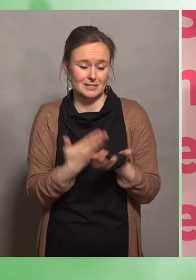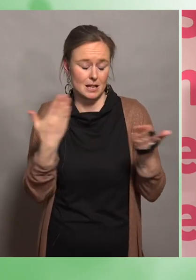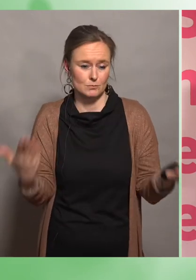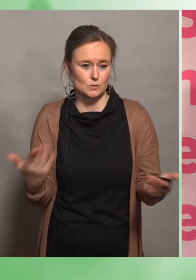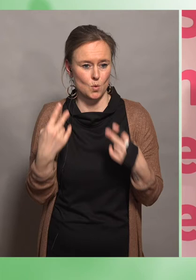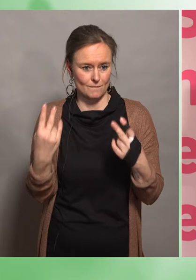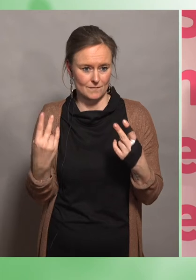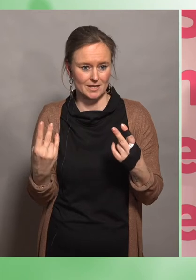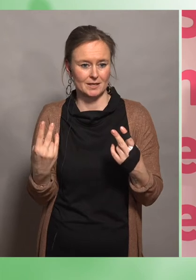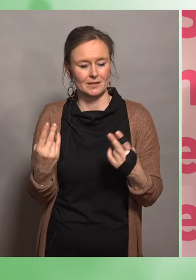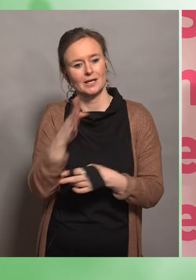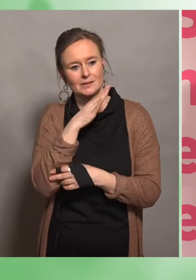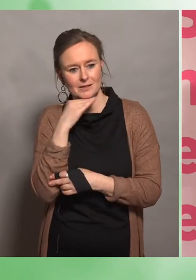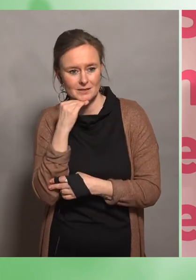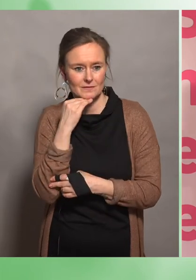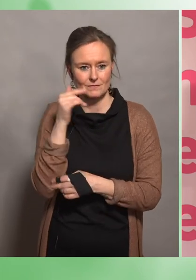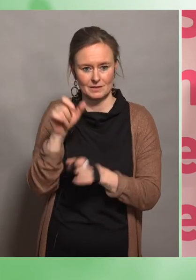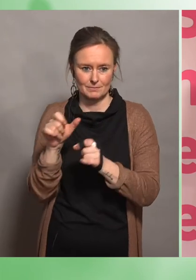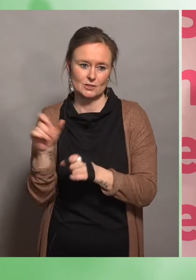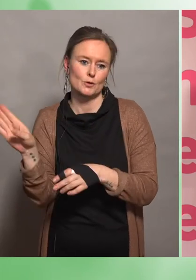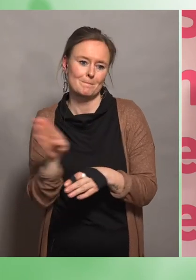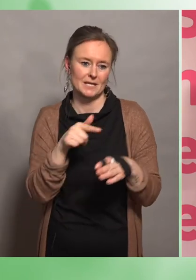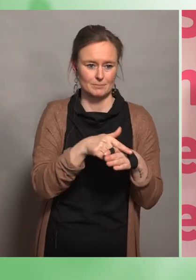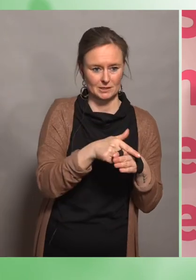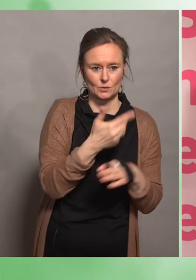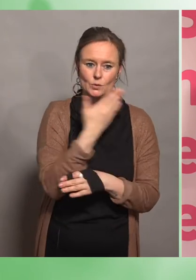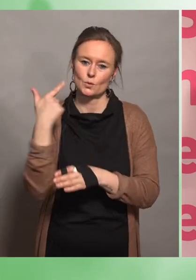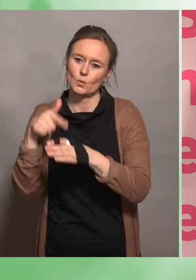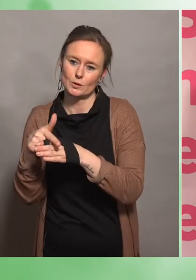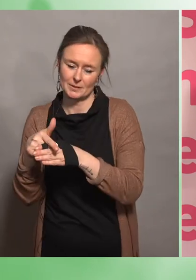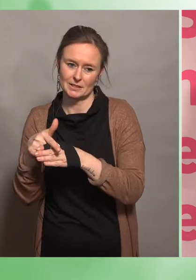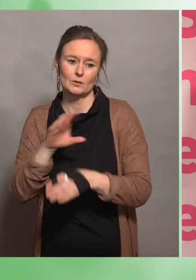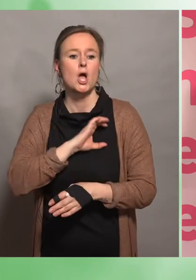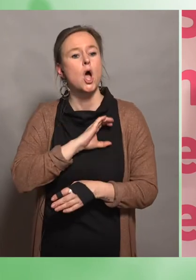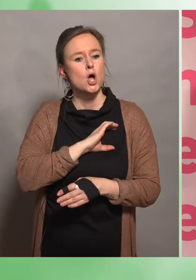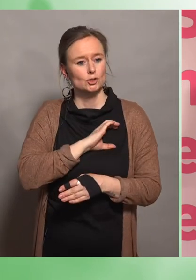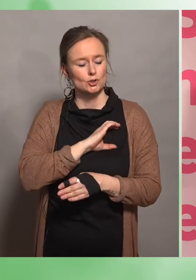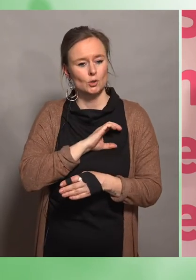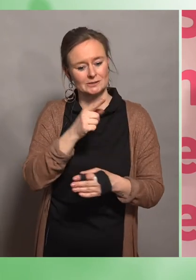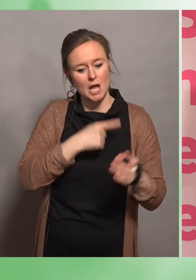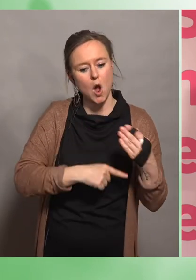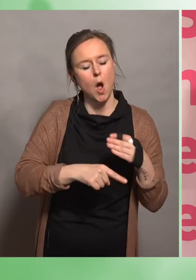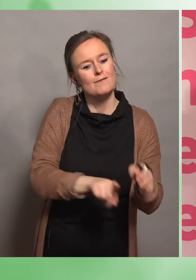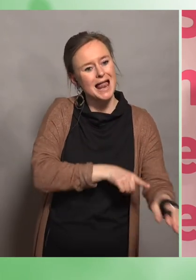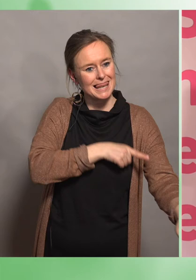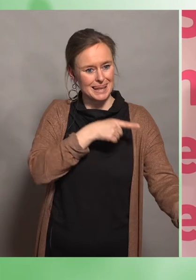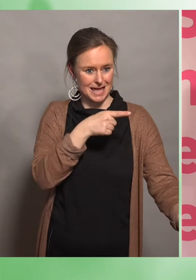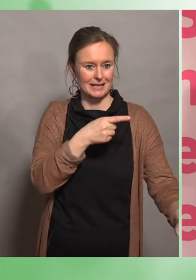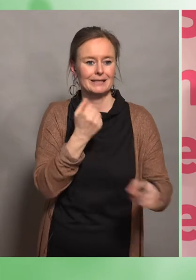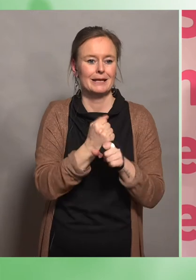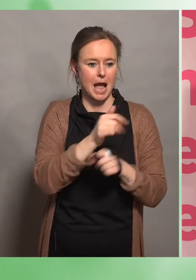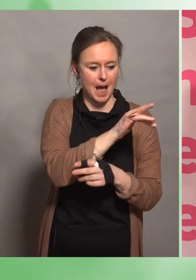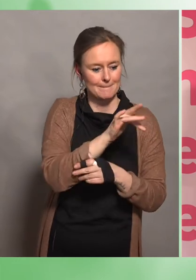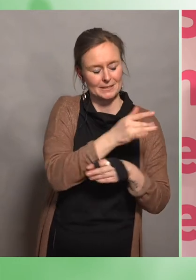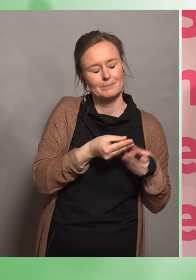Menschen mit oder ohne Behinderung eine Chance auf einen langfristigen Arbeitsplatz geben und somit auch unseren